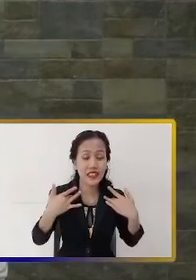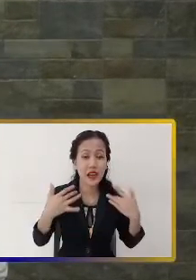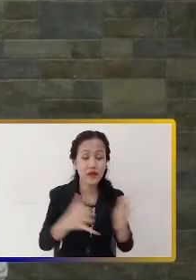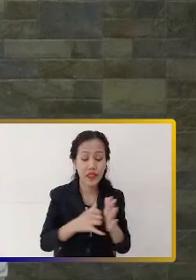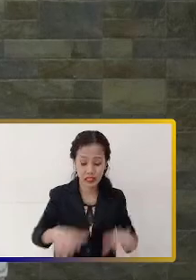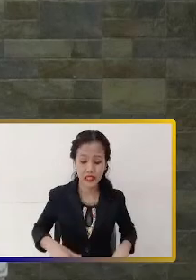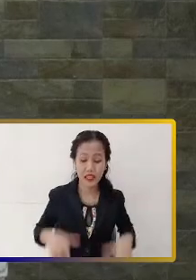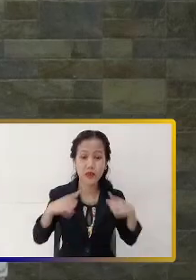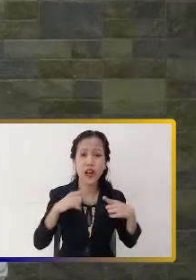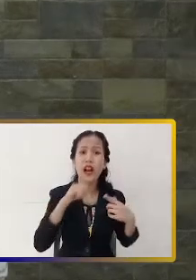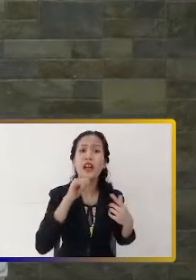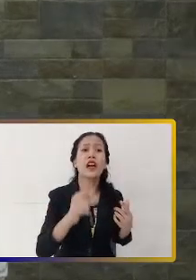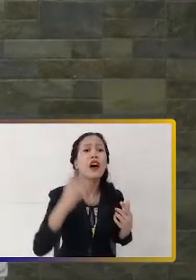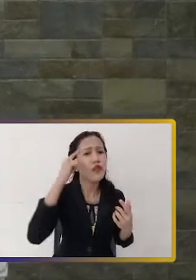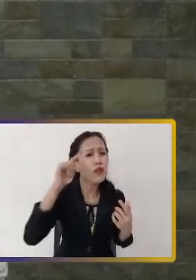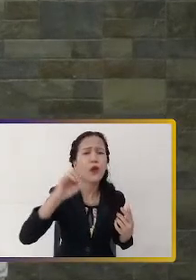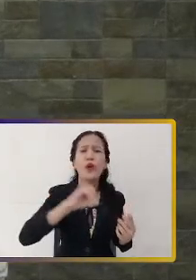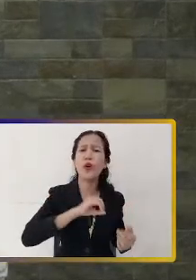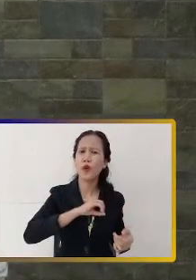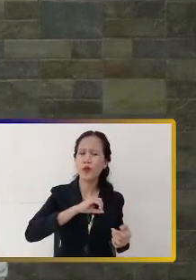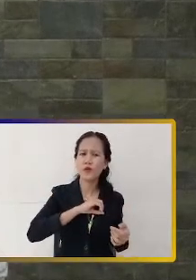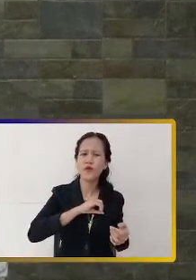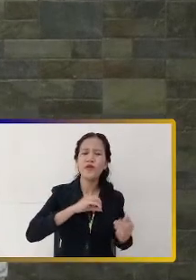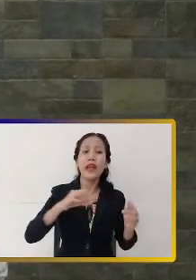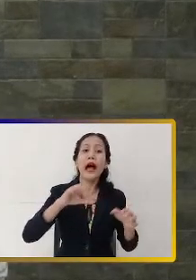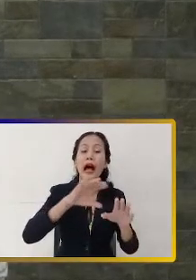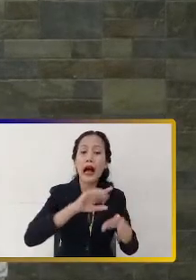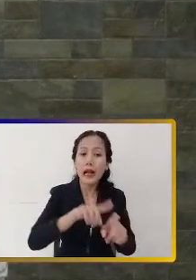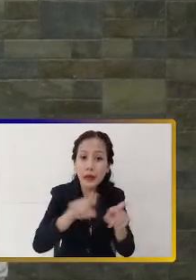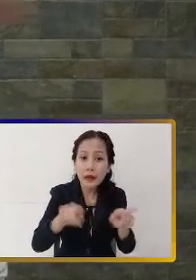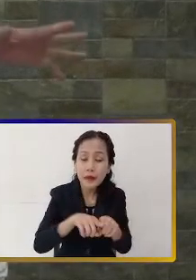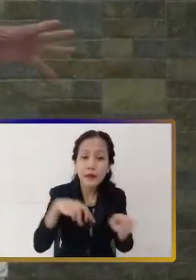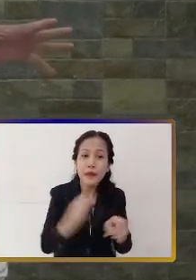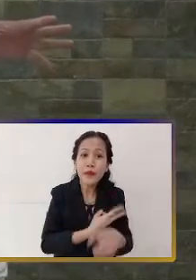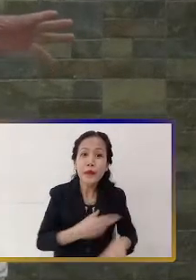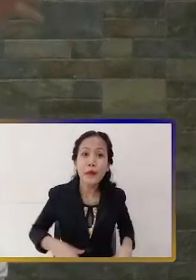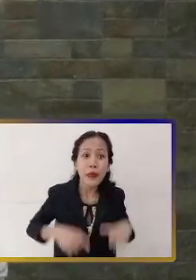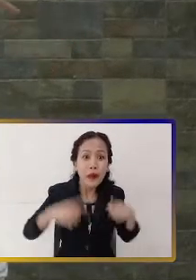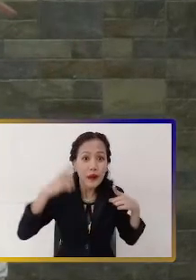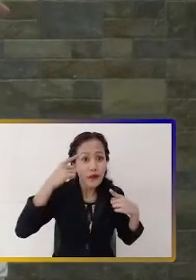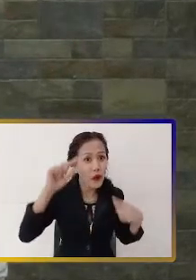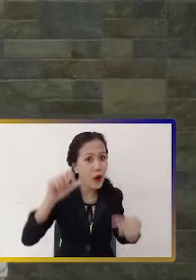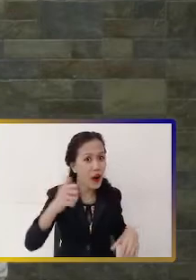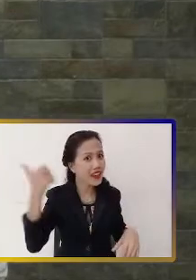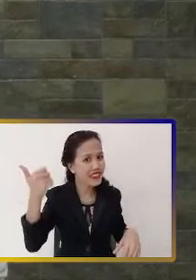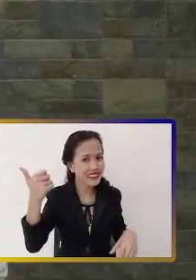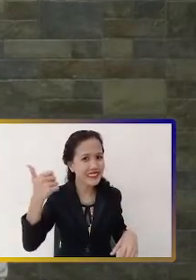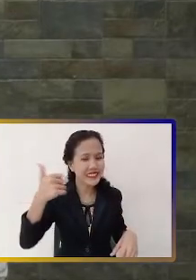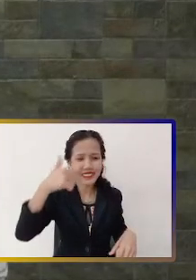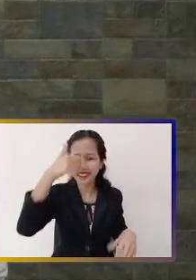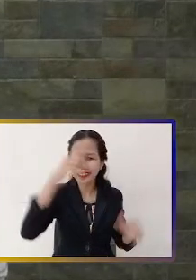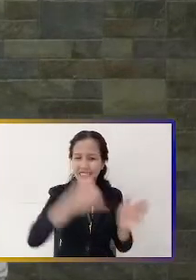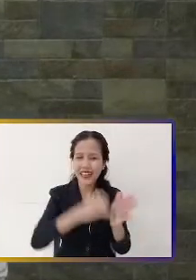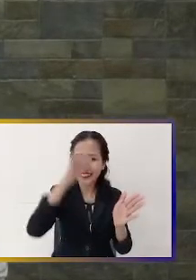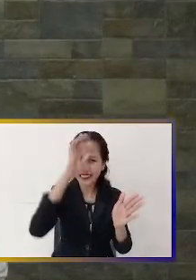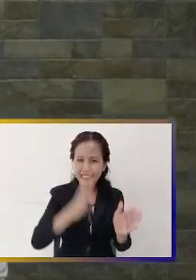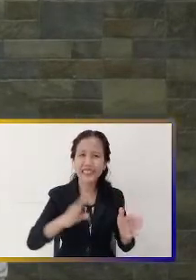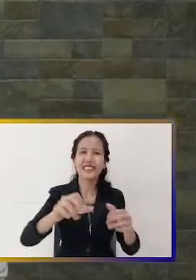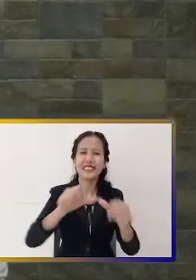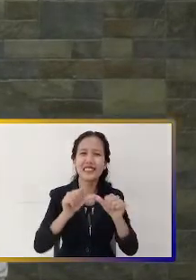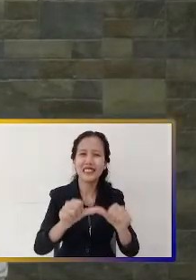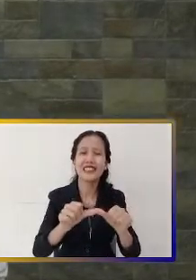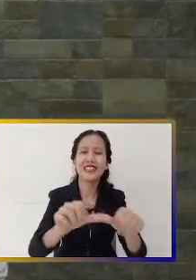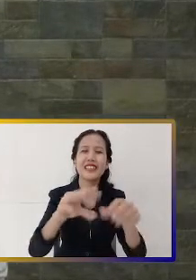sa ating sarili. And as we give to others, brethren, the Lord keeps on giving us the